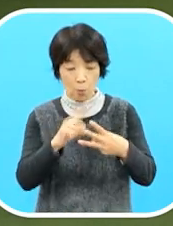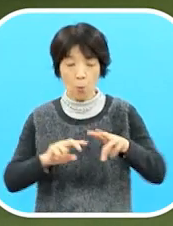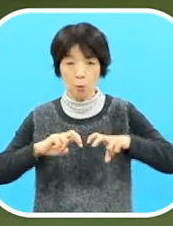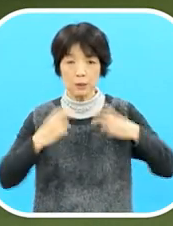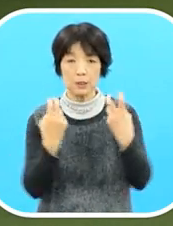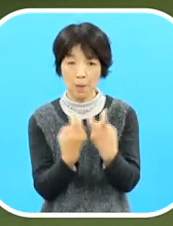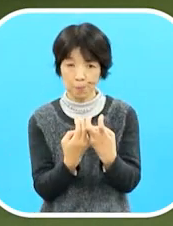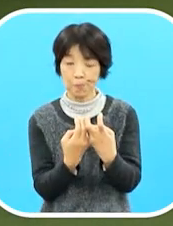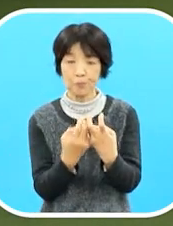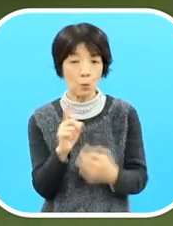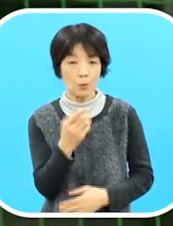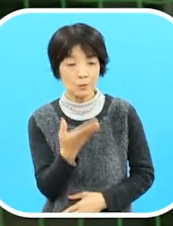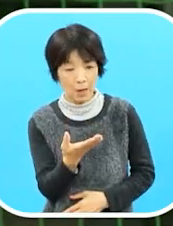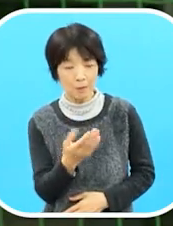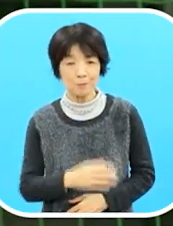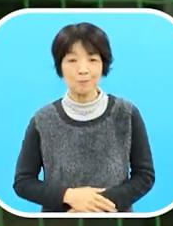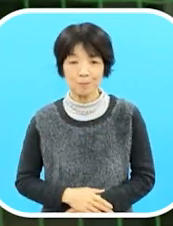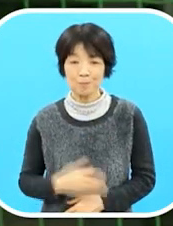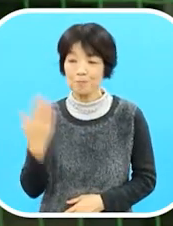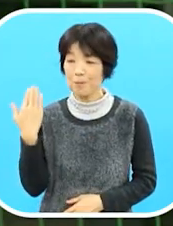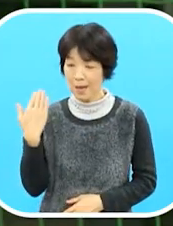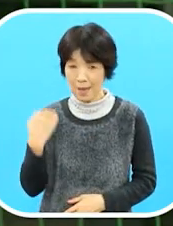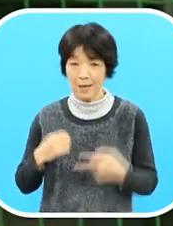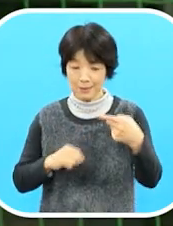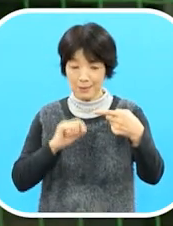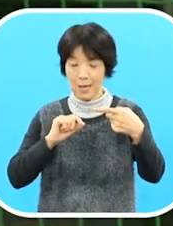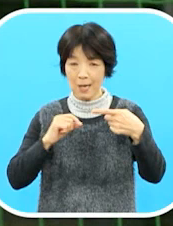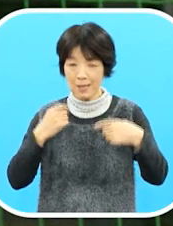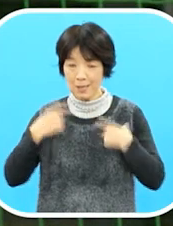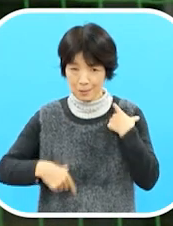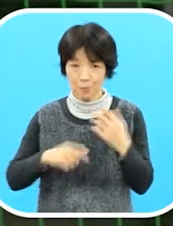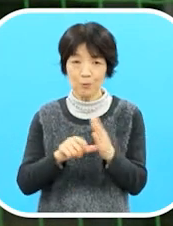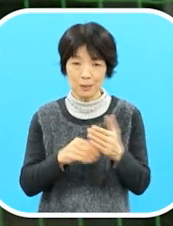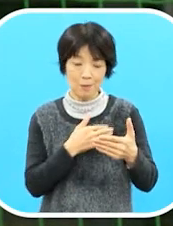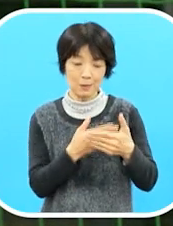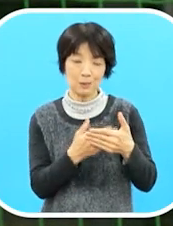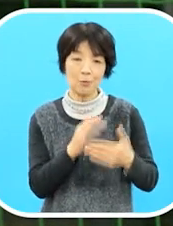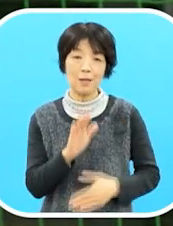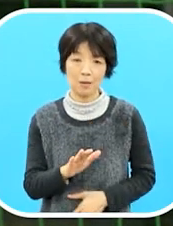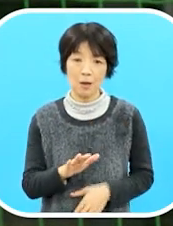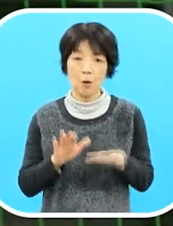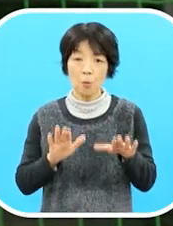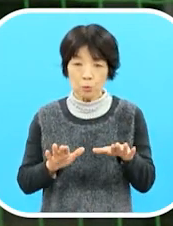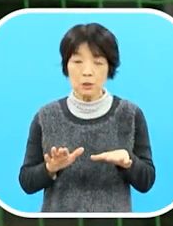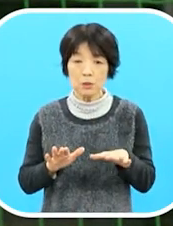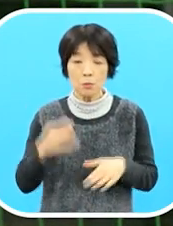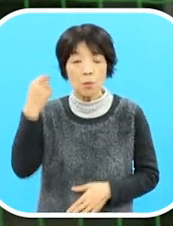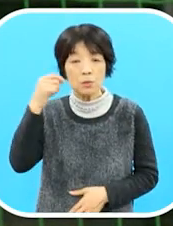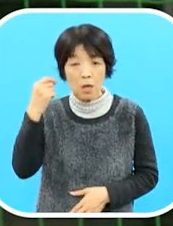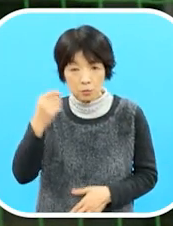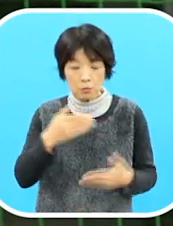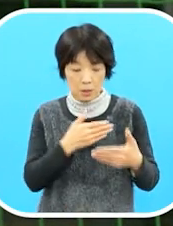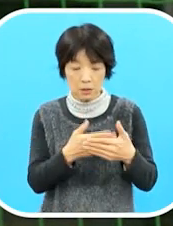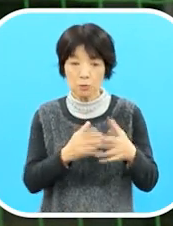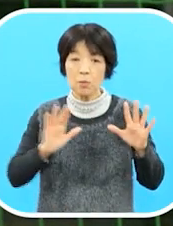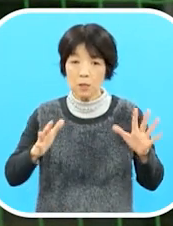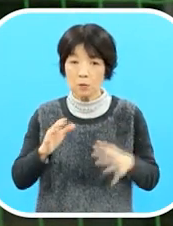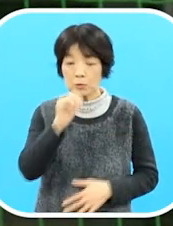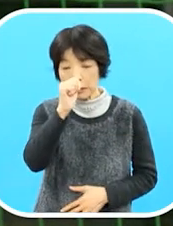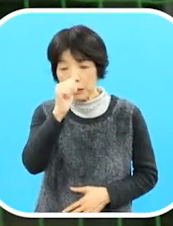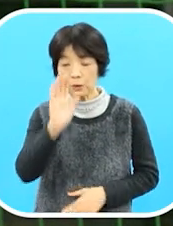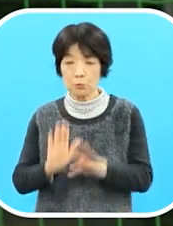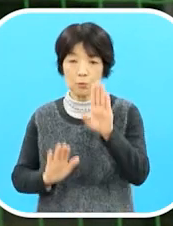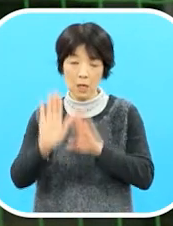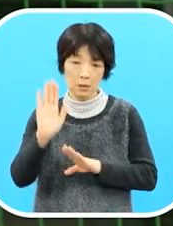ですが、いかがでしたか？ 1年生の時は緊張したんですけど、やっぱ3年生の夏では緊張することなくいいコンディションで迎えられた